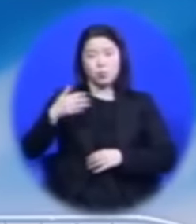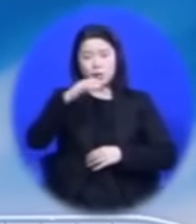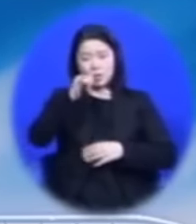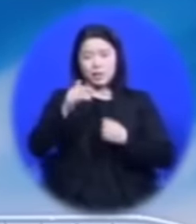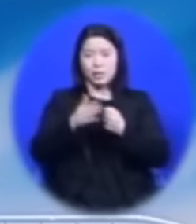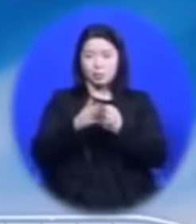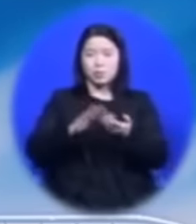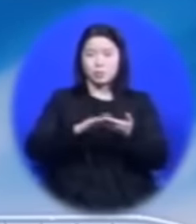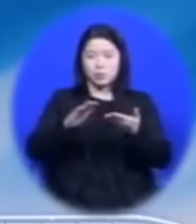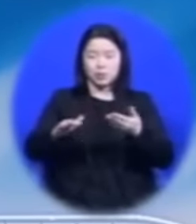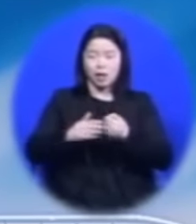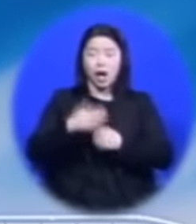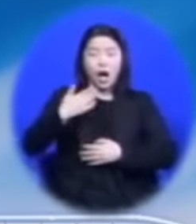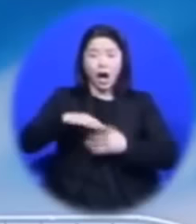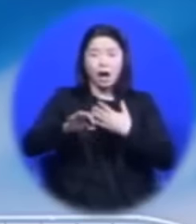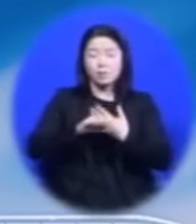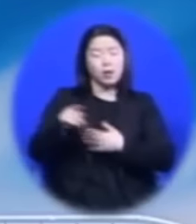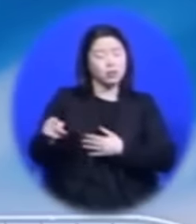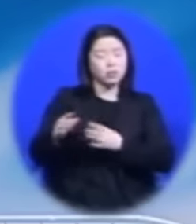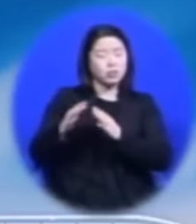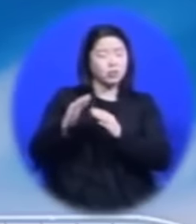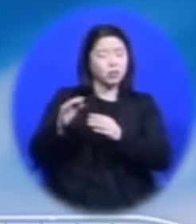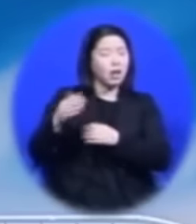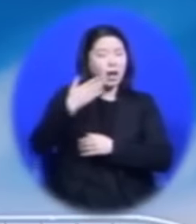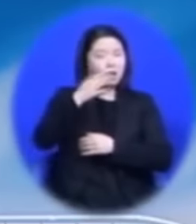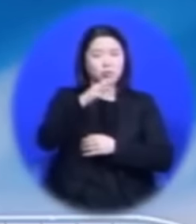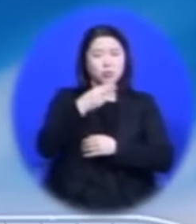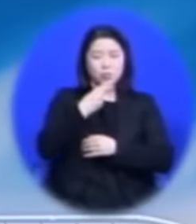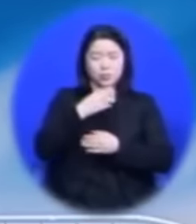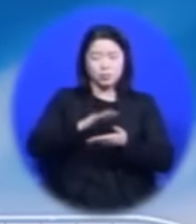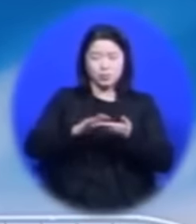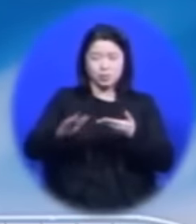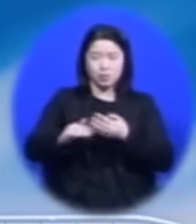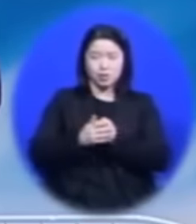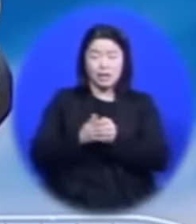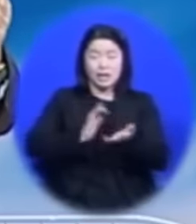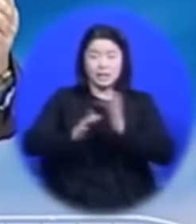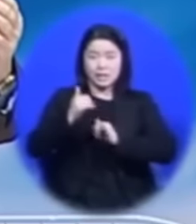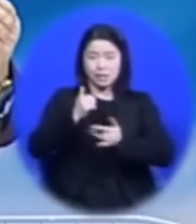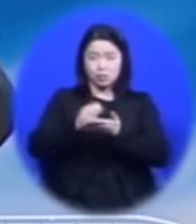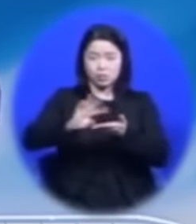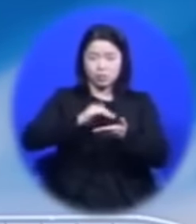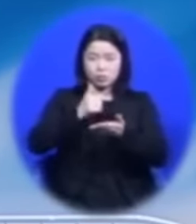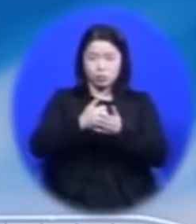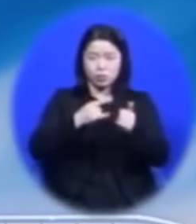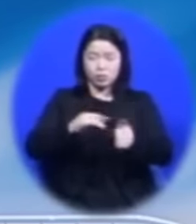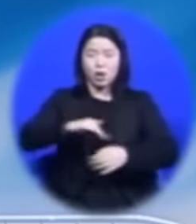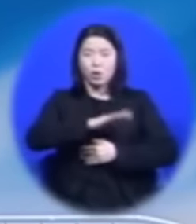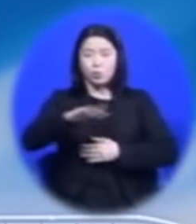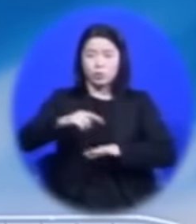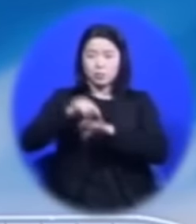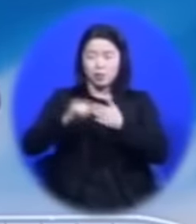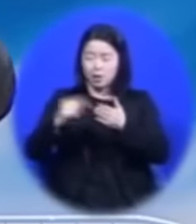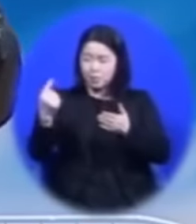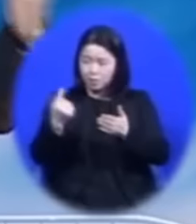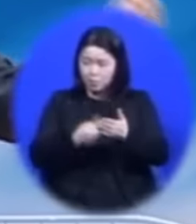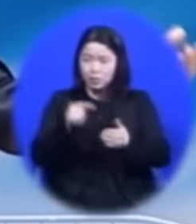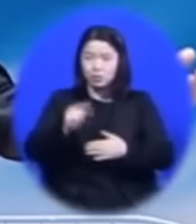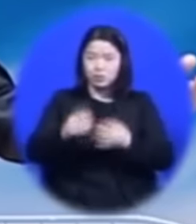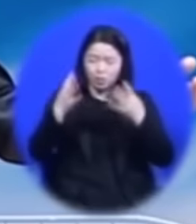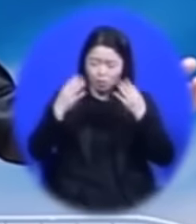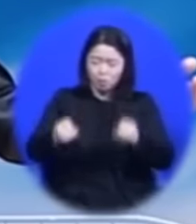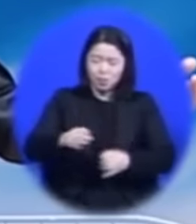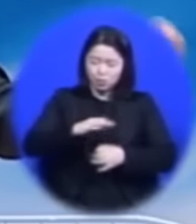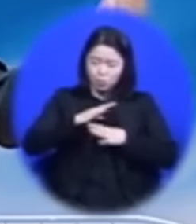때문입니다. 알면 그렇게 하지 않을 겁니다. 예수 그리스도께서 우리 마음에 임하신 것이 얼마나